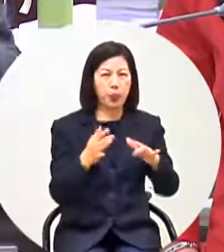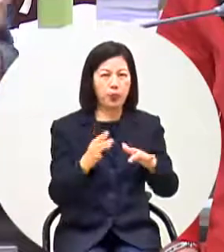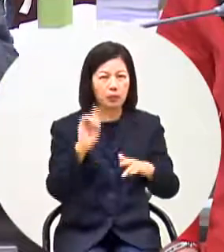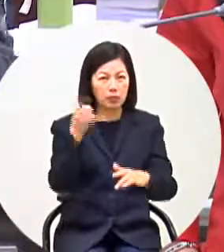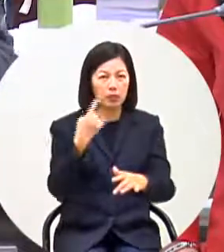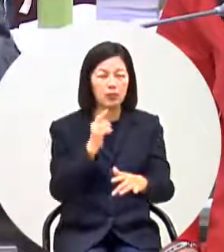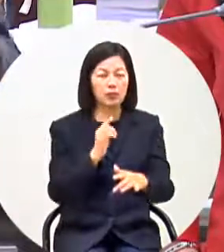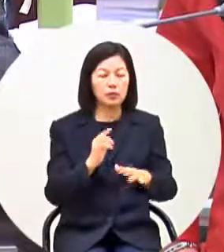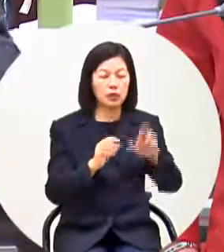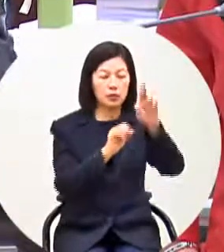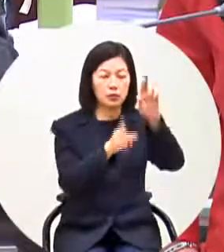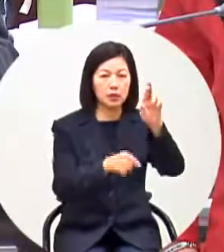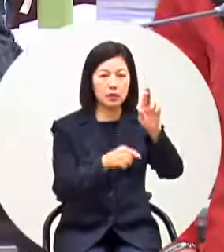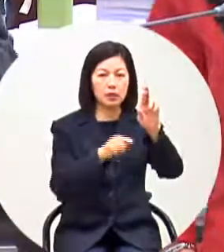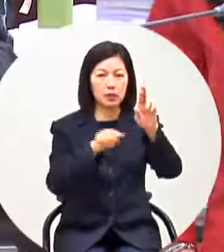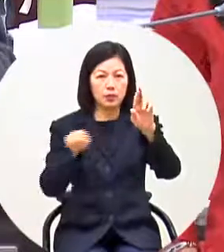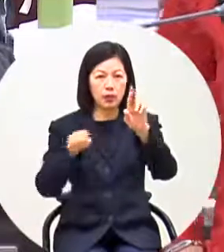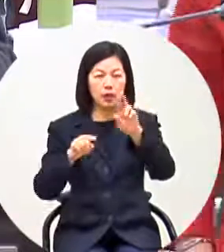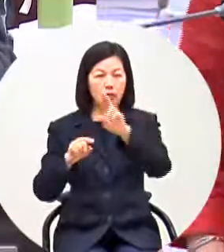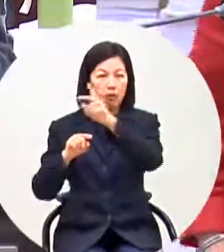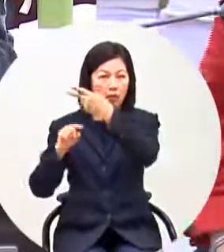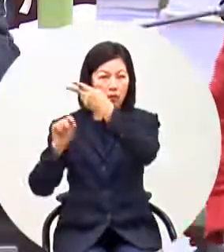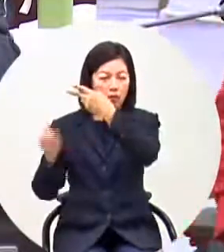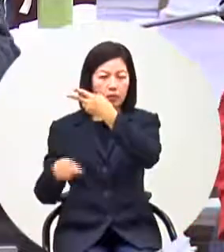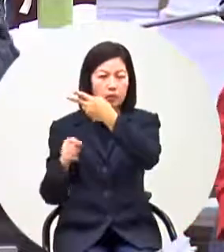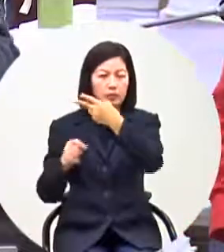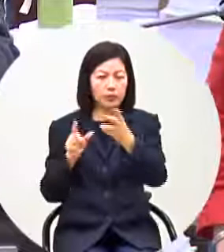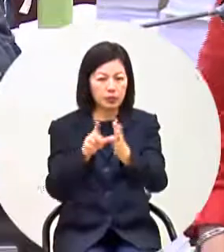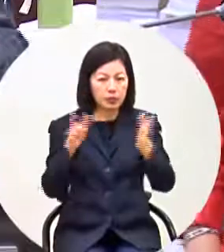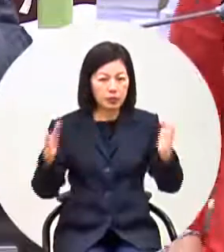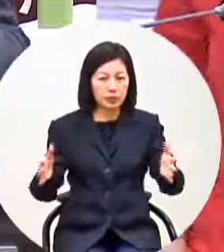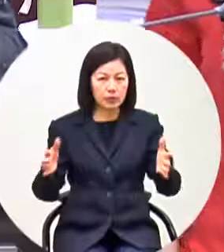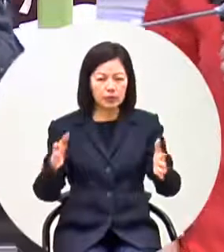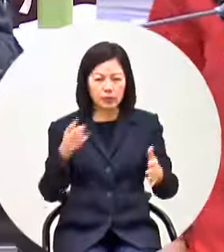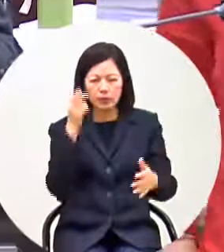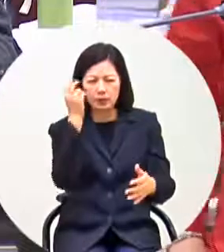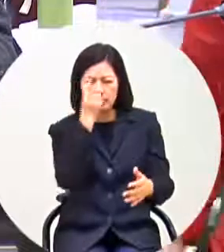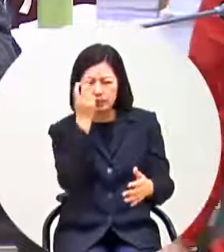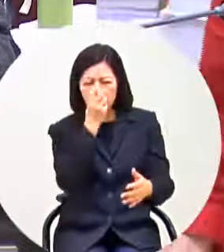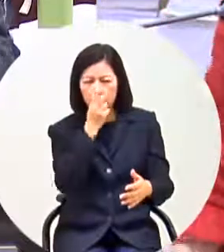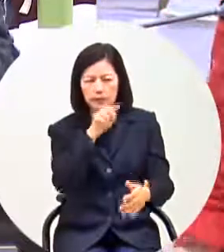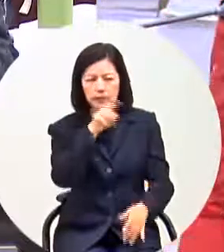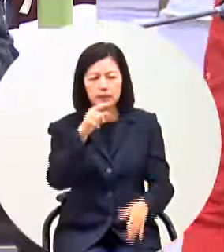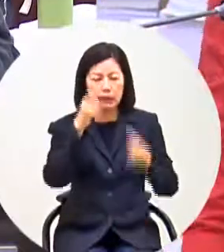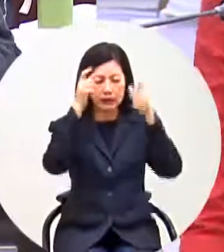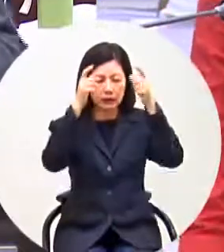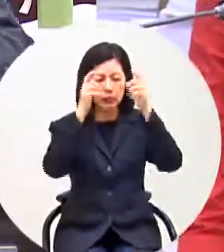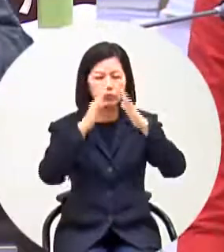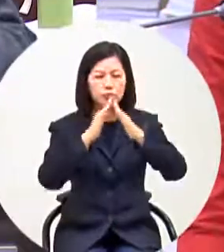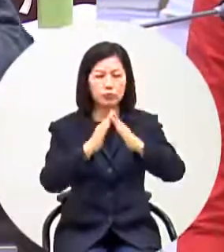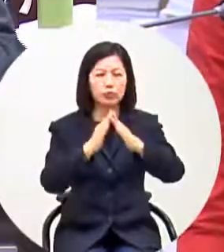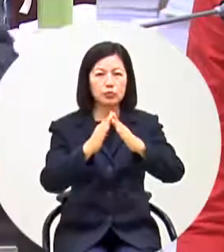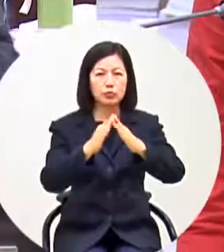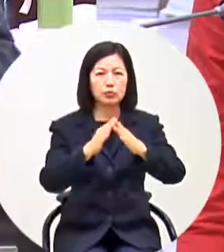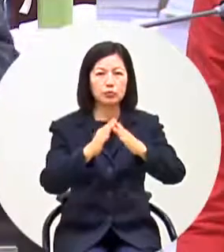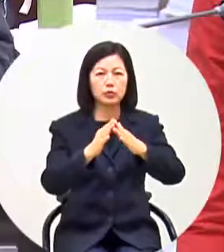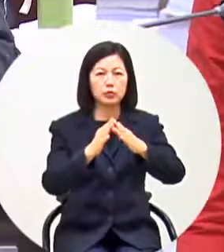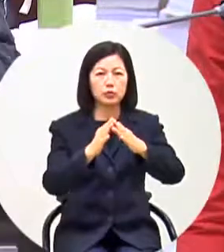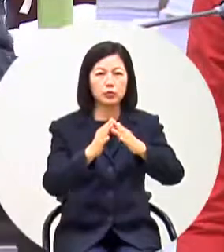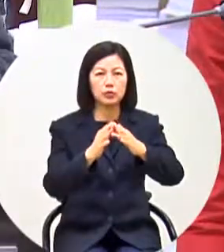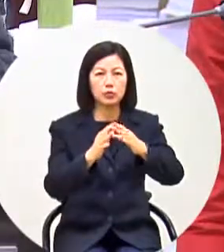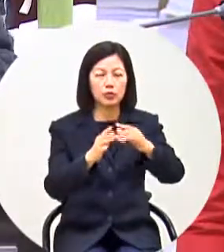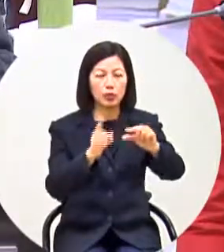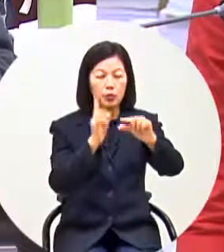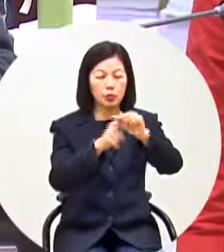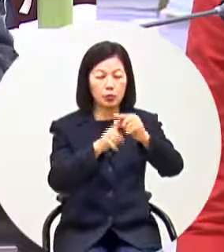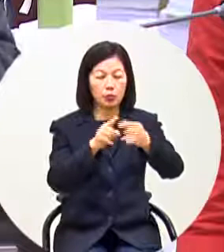们常年的一个观测，就是高雄市中部以南台湾空气品质